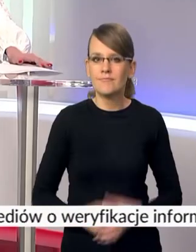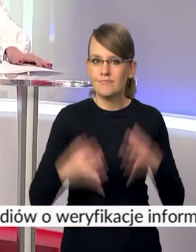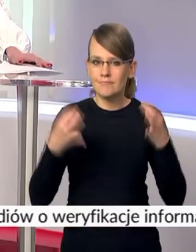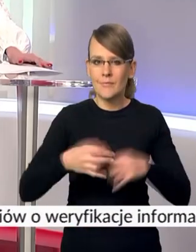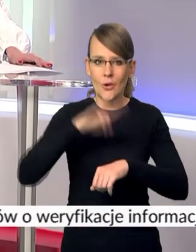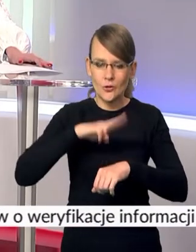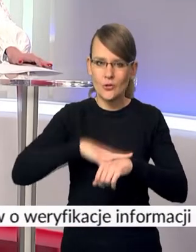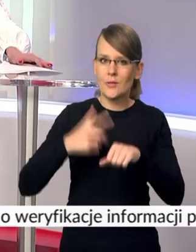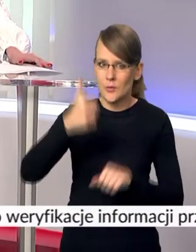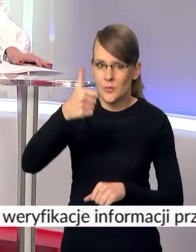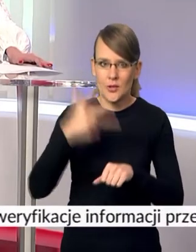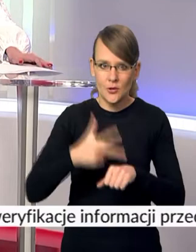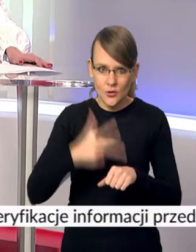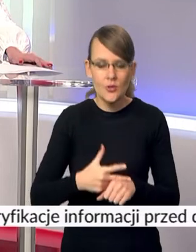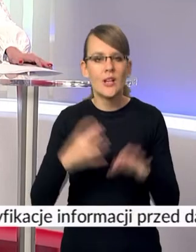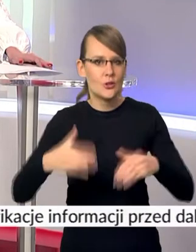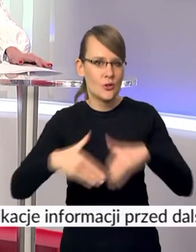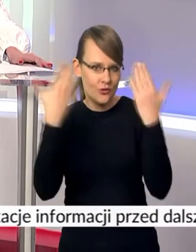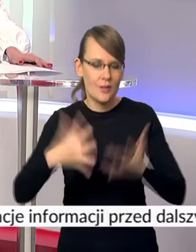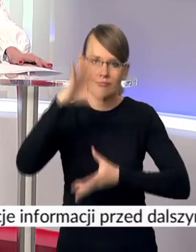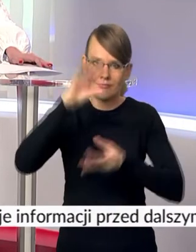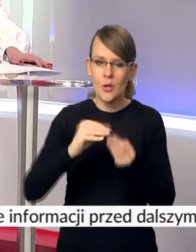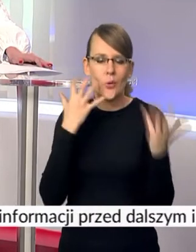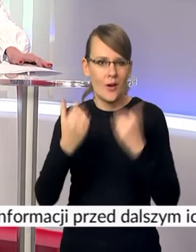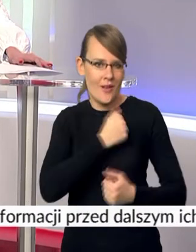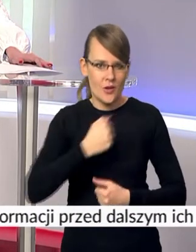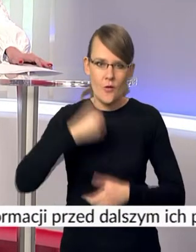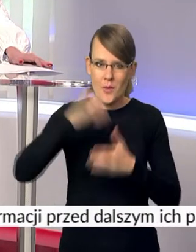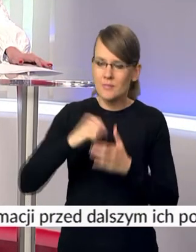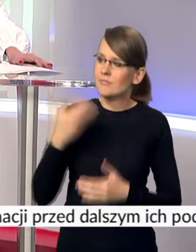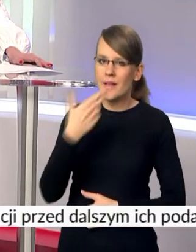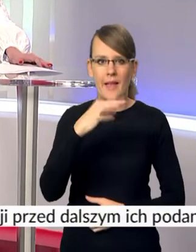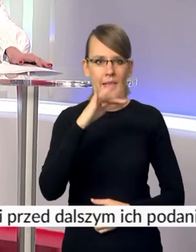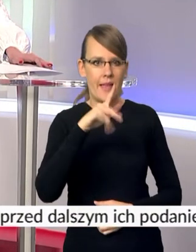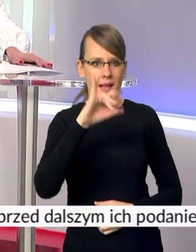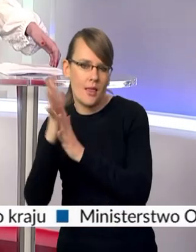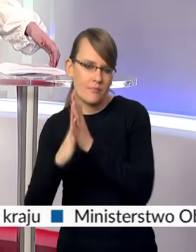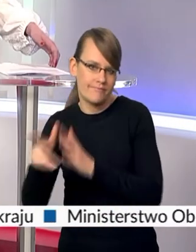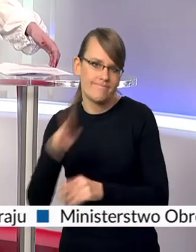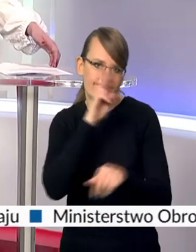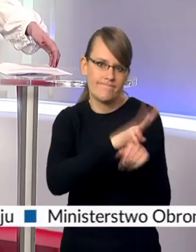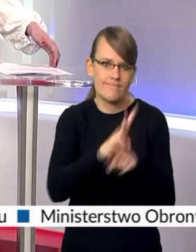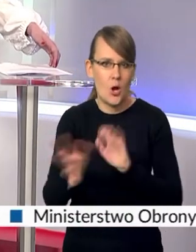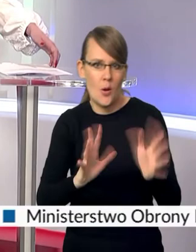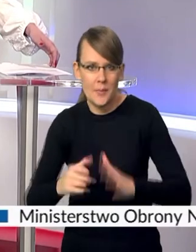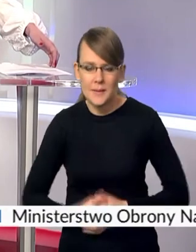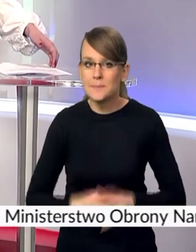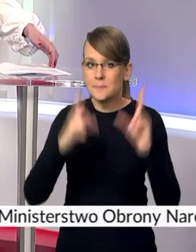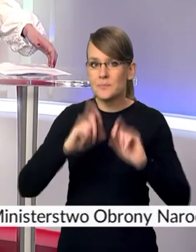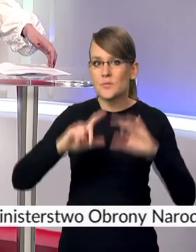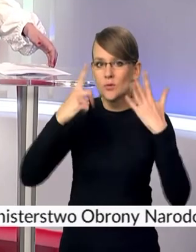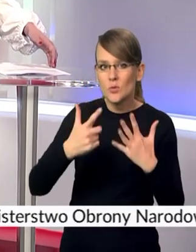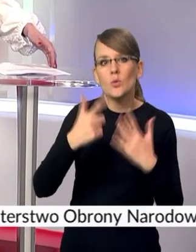Jest 21:30, czas podsumować dzień w Kurierze Warszawy i Mazowsza. Natalia Nowak-Podbrożna, dobry wieczór. Ruszyła 7. edycja